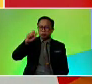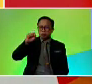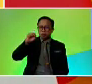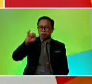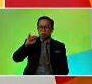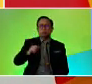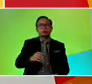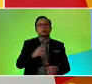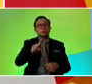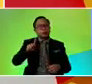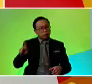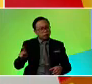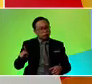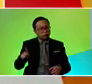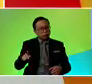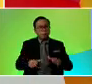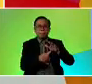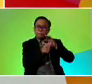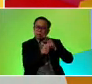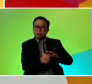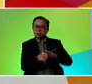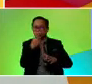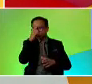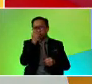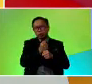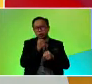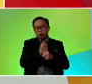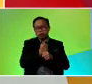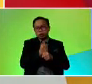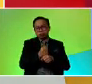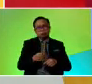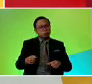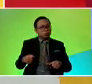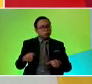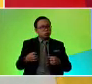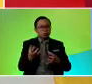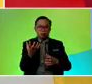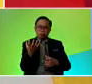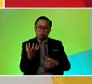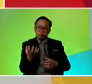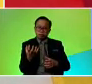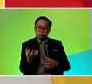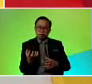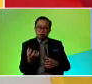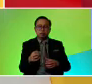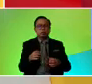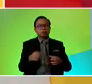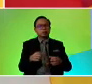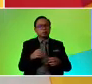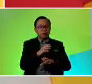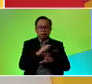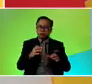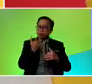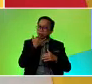bekerja dimana paksaan ini kemungki wujud dalam bentuk kekerasan pendarahan atau keganasan Oke